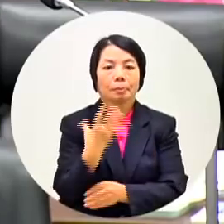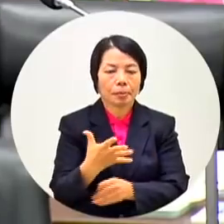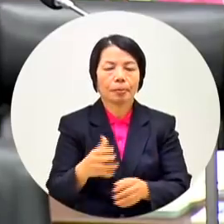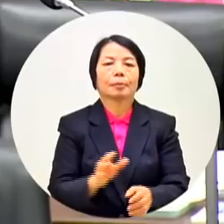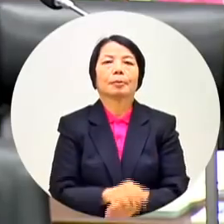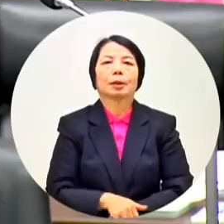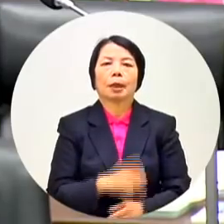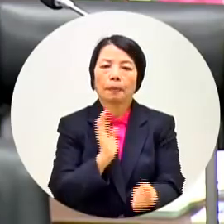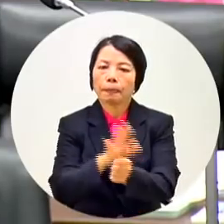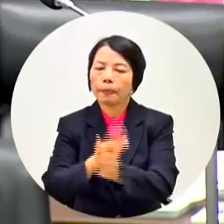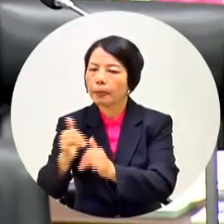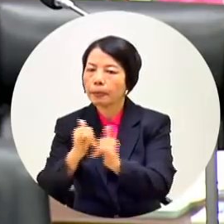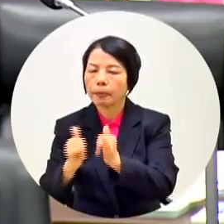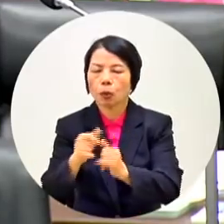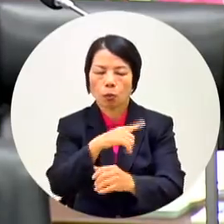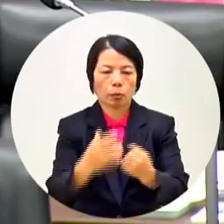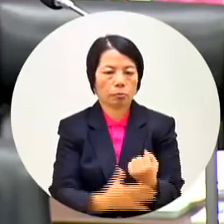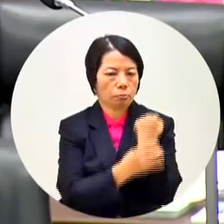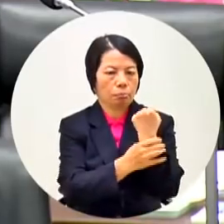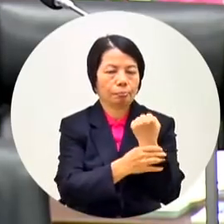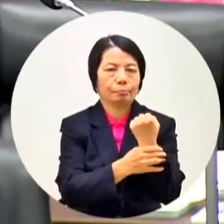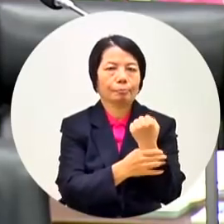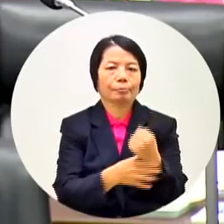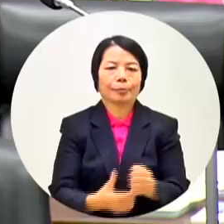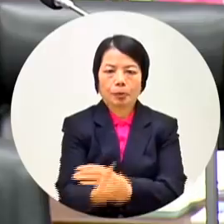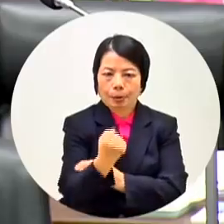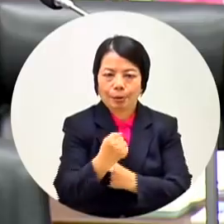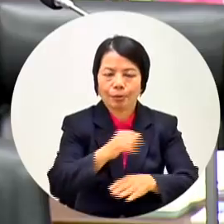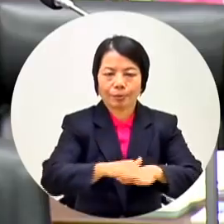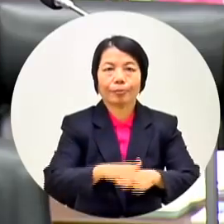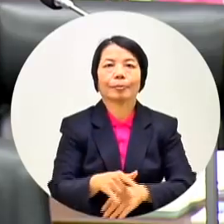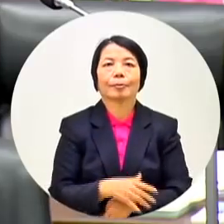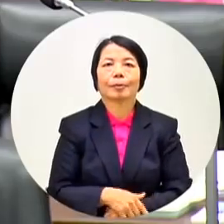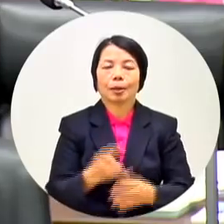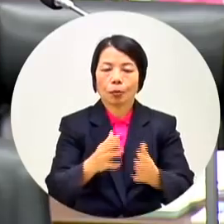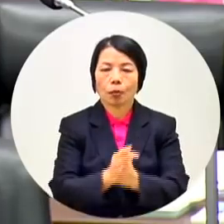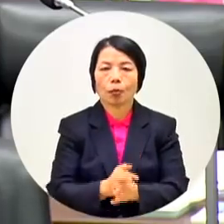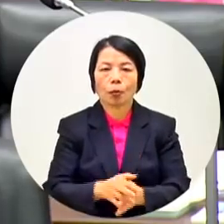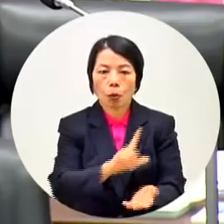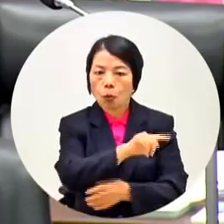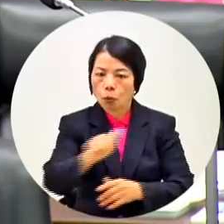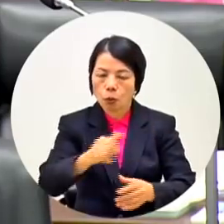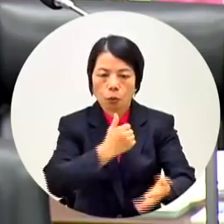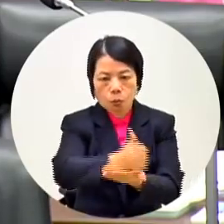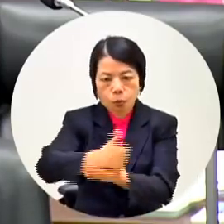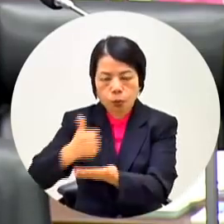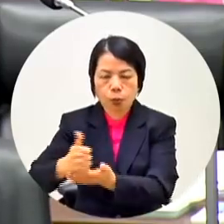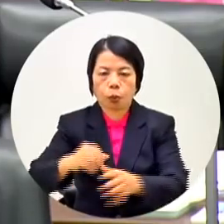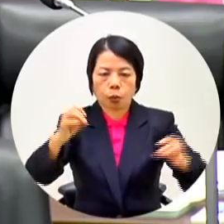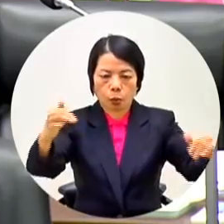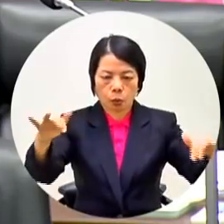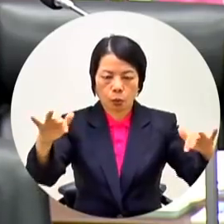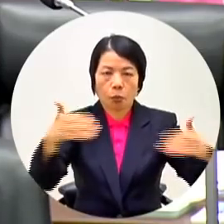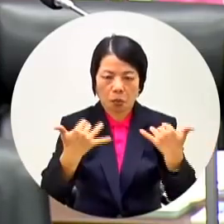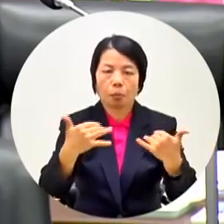油。咱市长咧讲诶，货卖得出去，人进得来。所以讲，啥物叫货？我感觉讲哦，